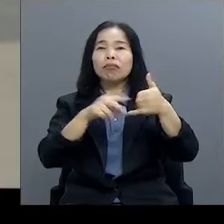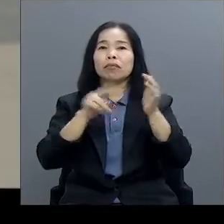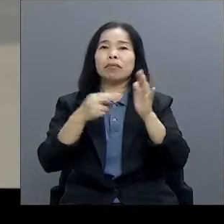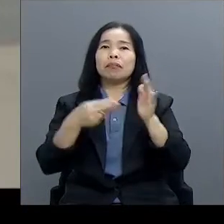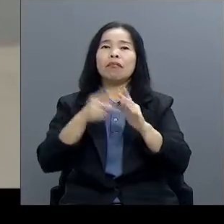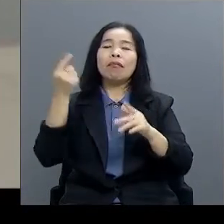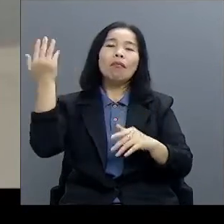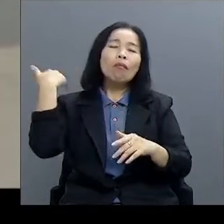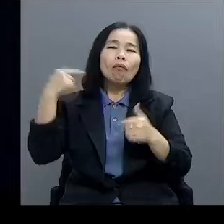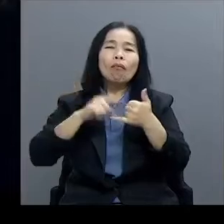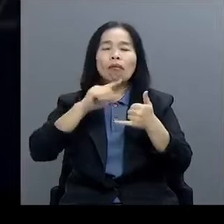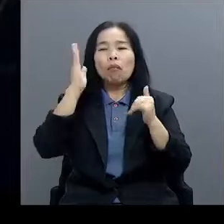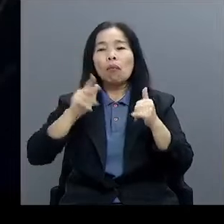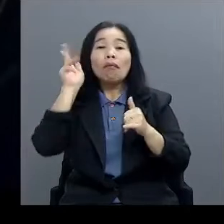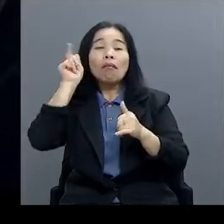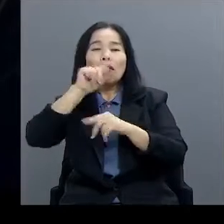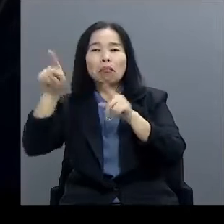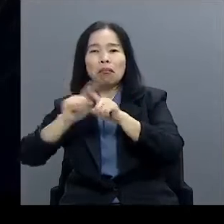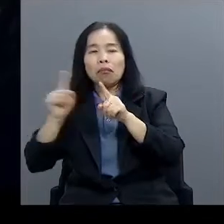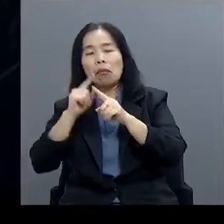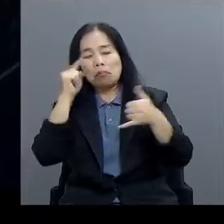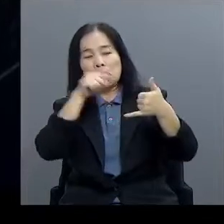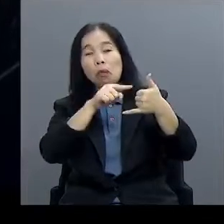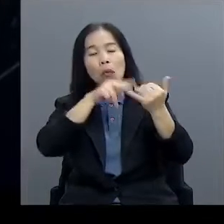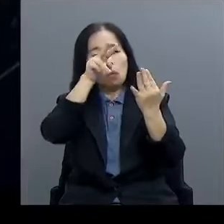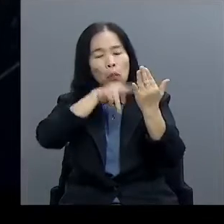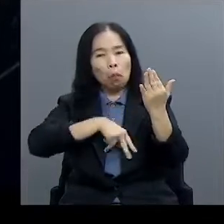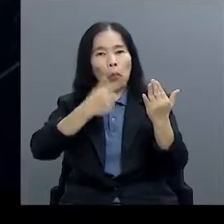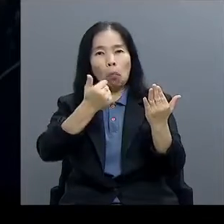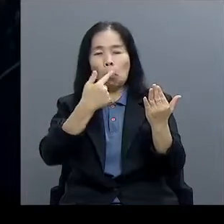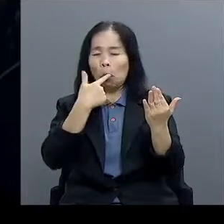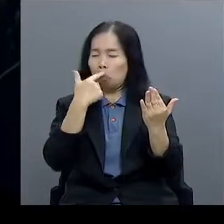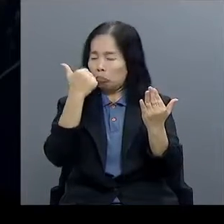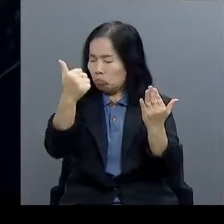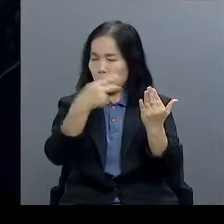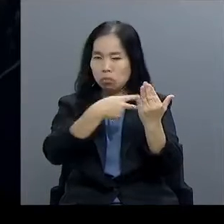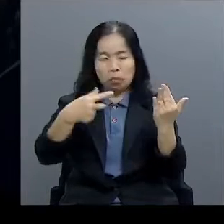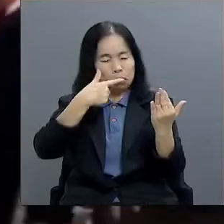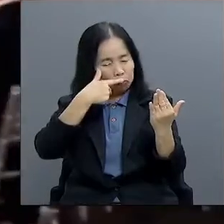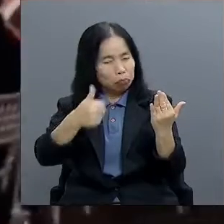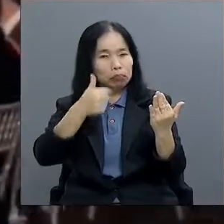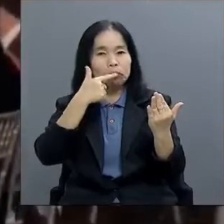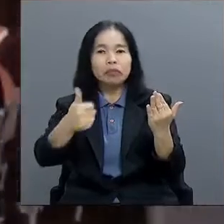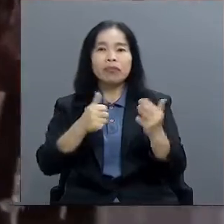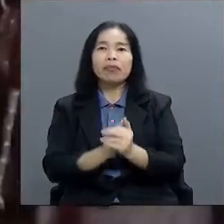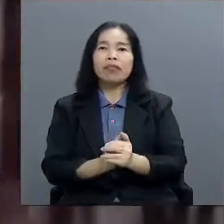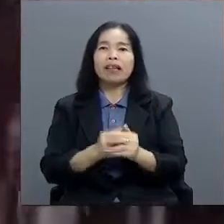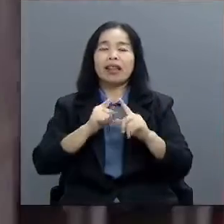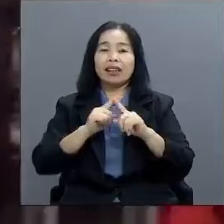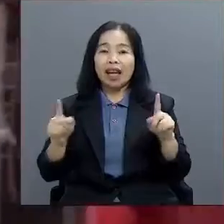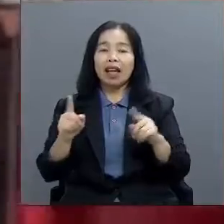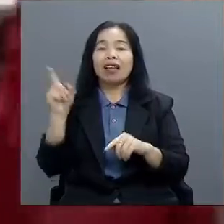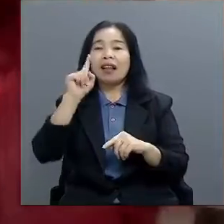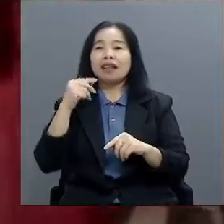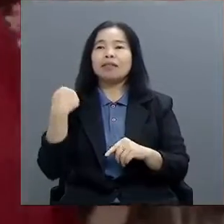ที่สื่อต่างๆลงความเห็นว่ามีลูกเล่นกล่าวสุนทรพจน์น่าจดจำตรงกันข้ามกับวาคินฟีนิกซ์ที่ซัดประเด็นหนักๆ